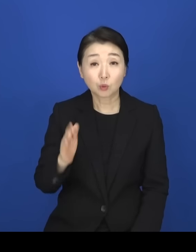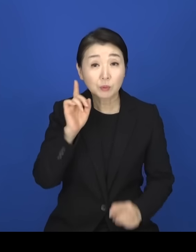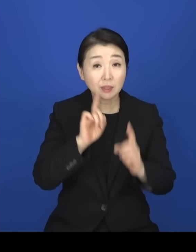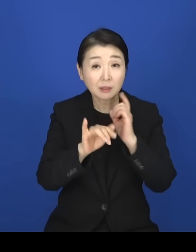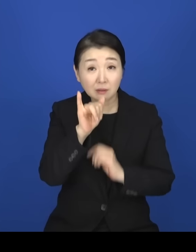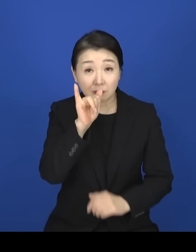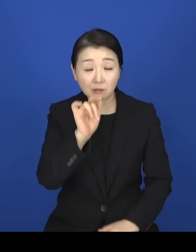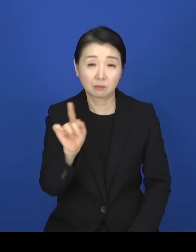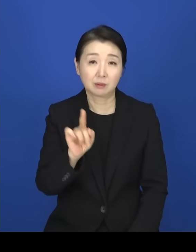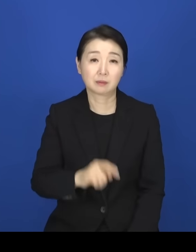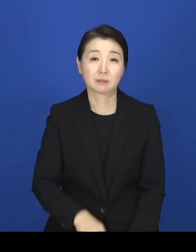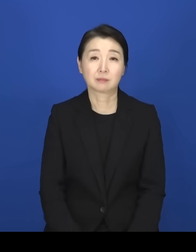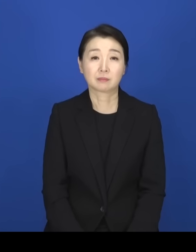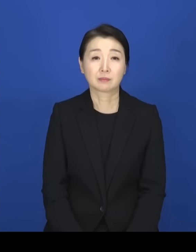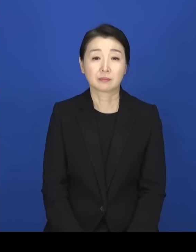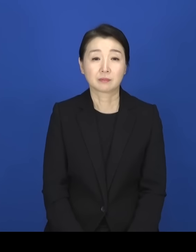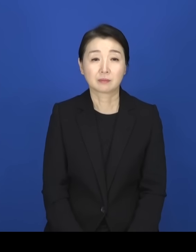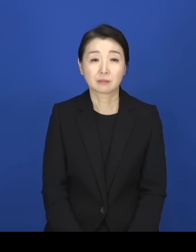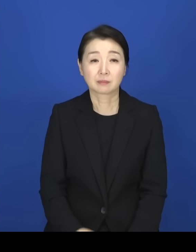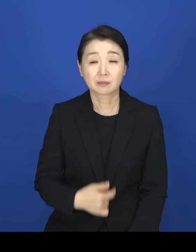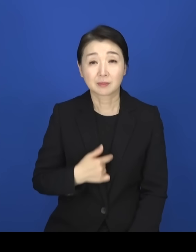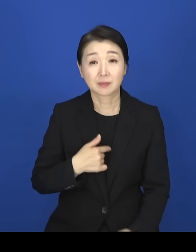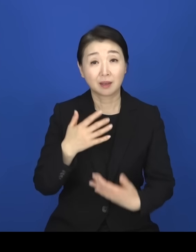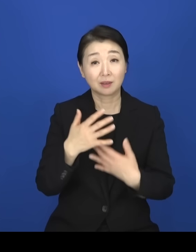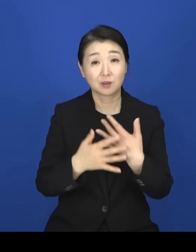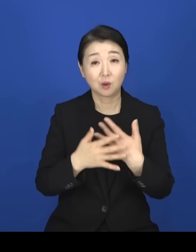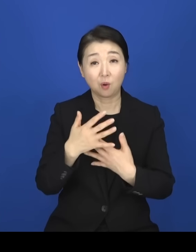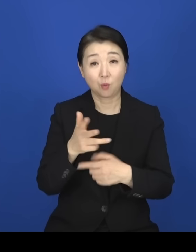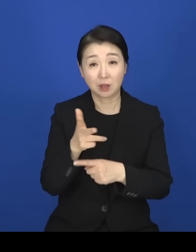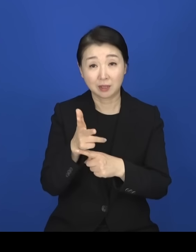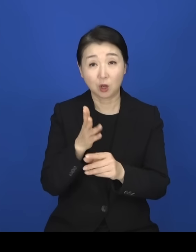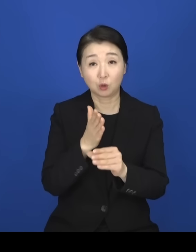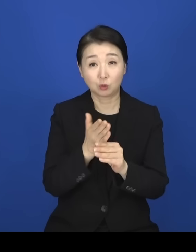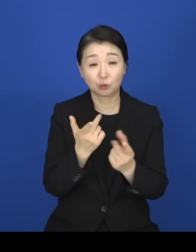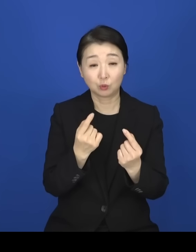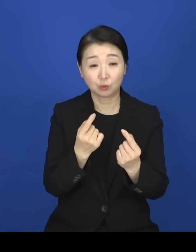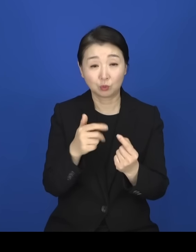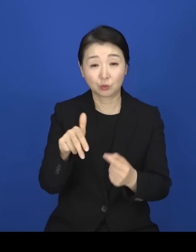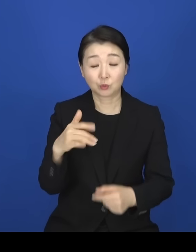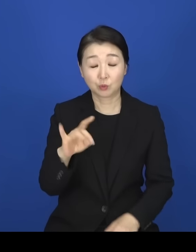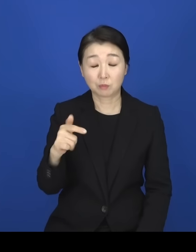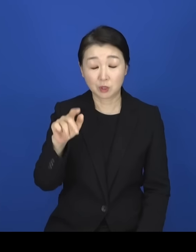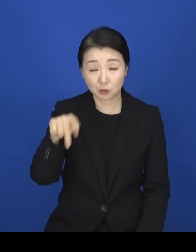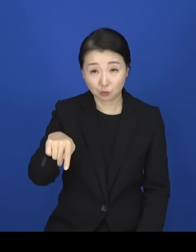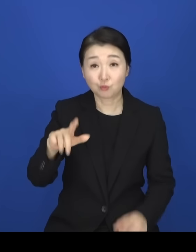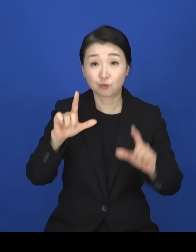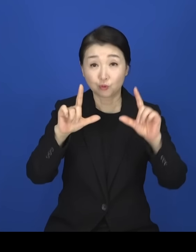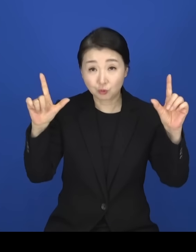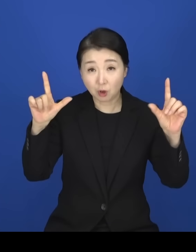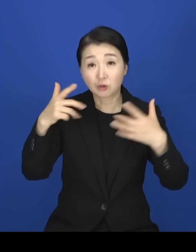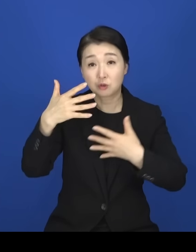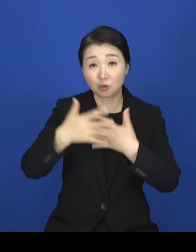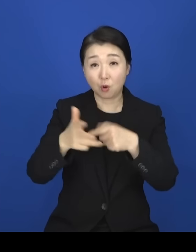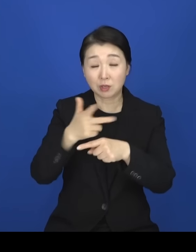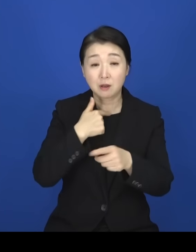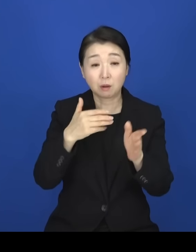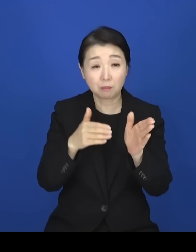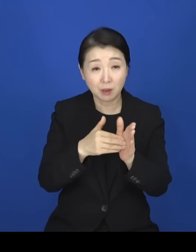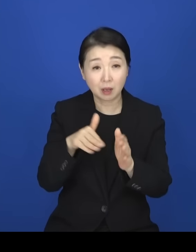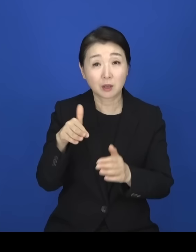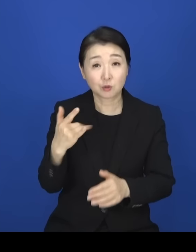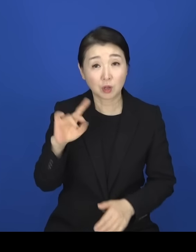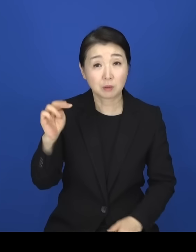있다면서요? 그 제가 영화를 촬영을 했었는데 최민수 선배님이 이제 주연인 영화를 찍었었는데 최민수